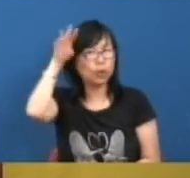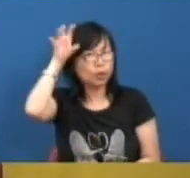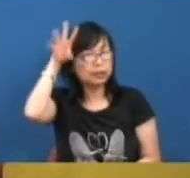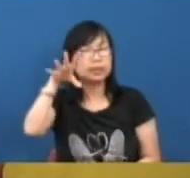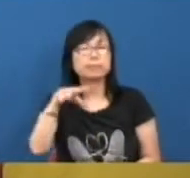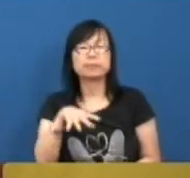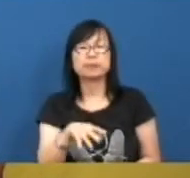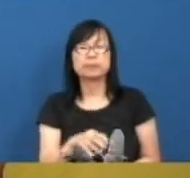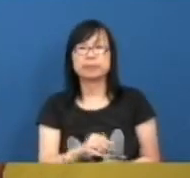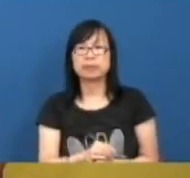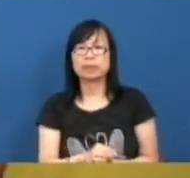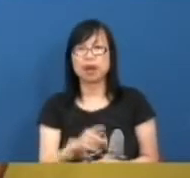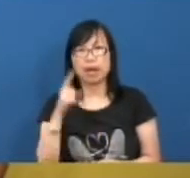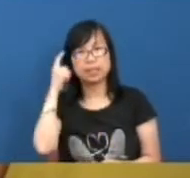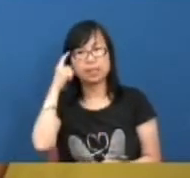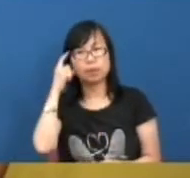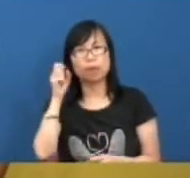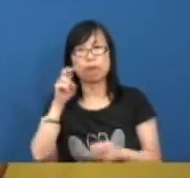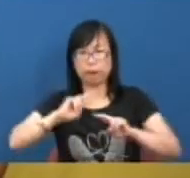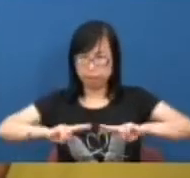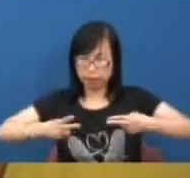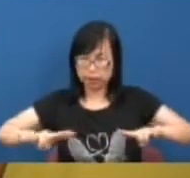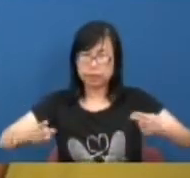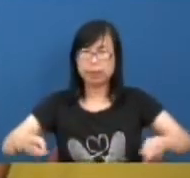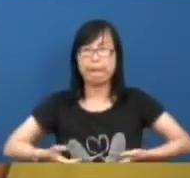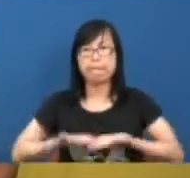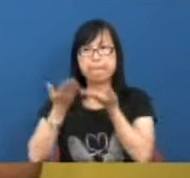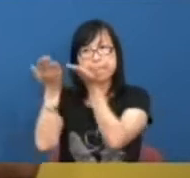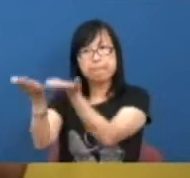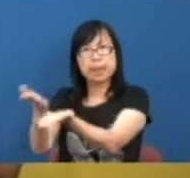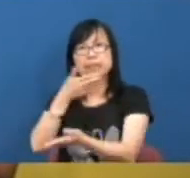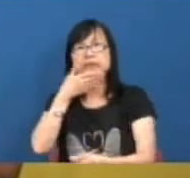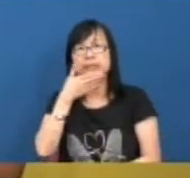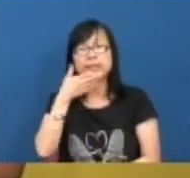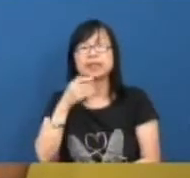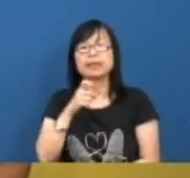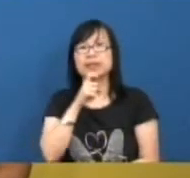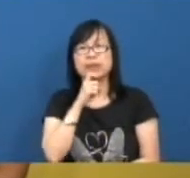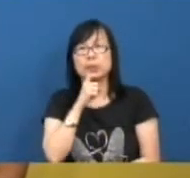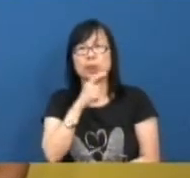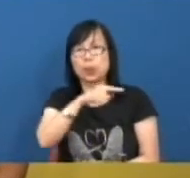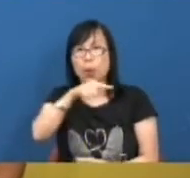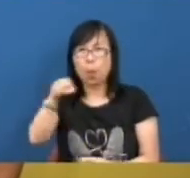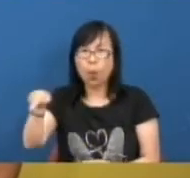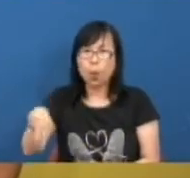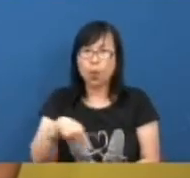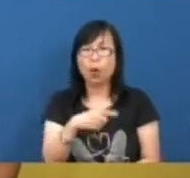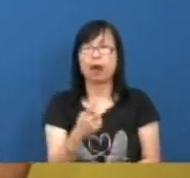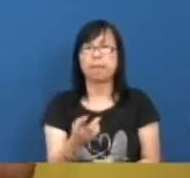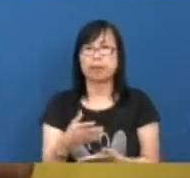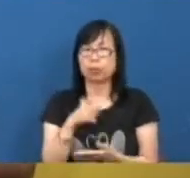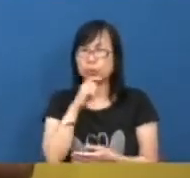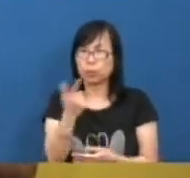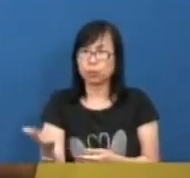自己即係想在這方面發展，真的給年輕人的空間或者創意方面真的要多一些機會。